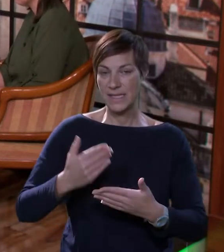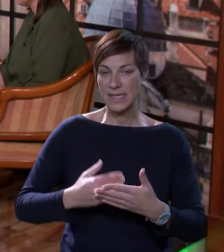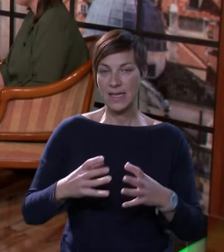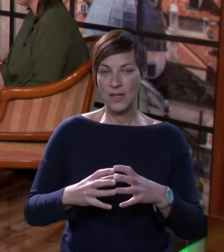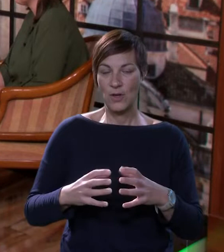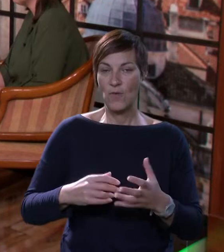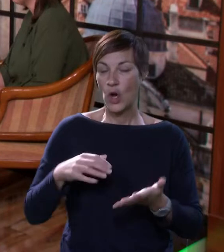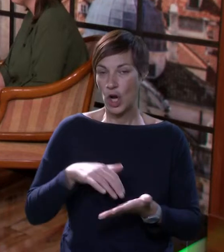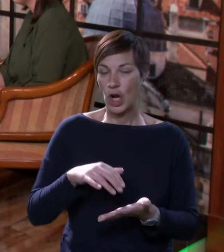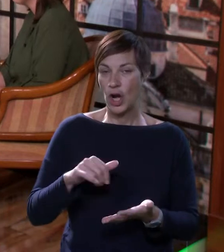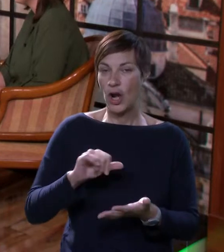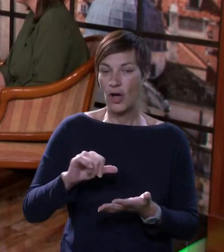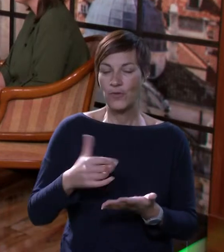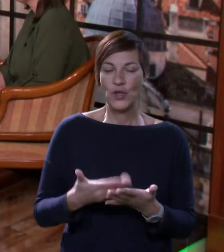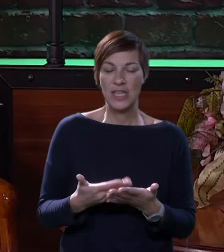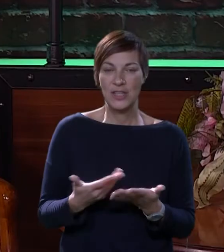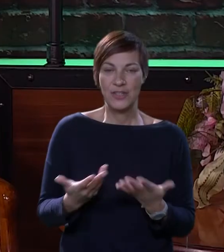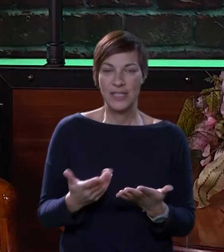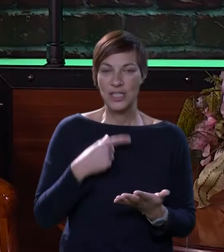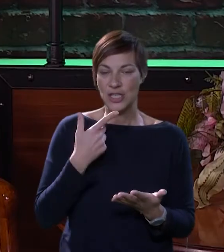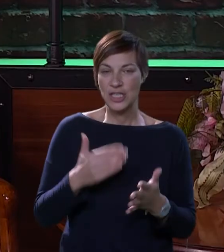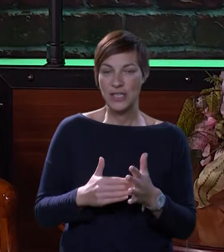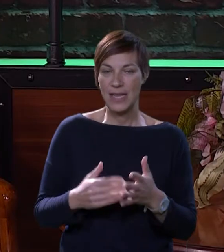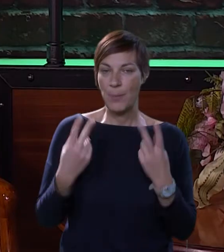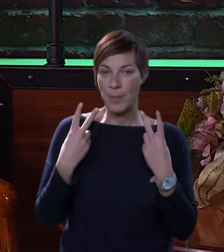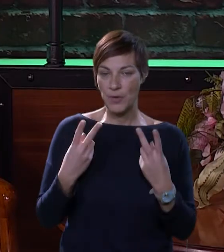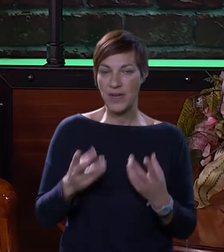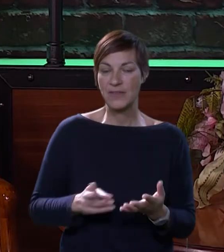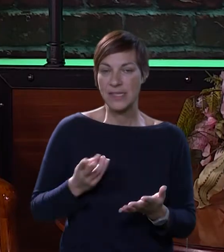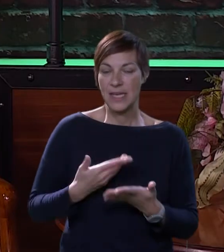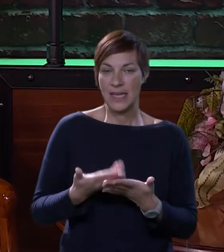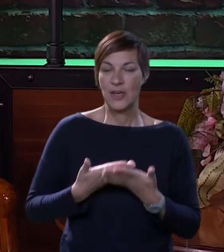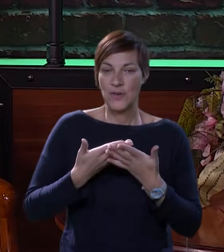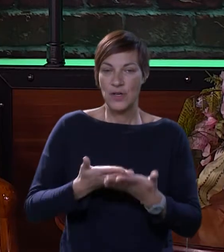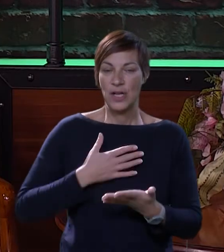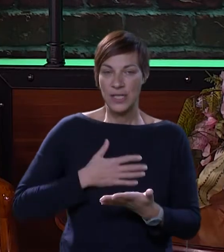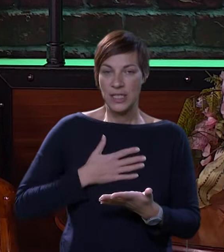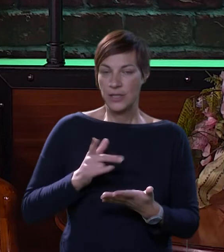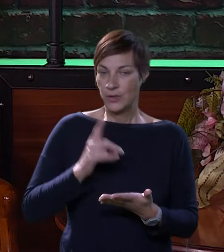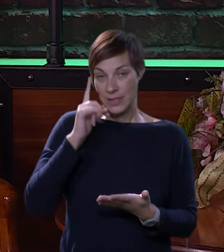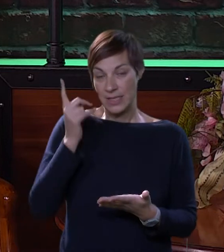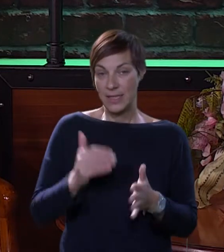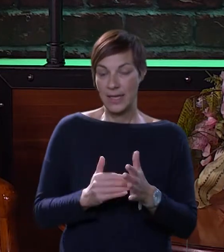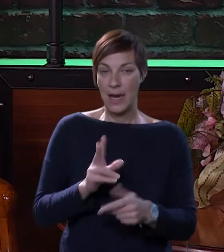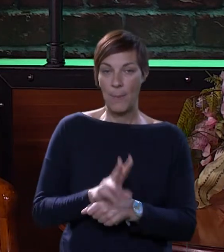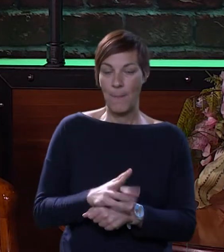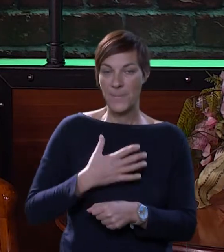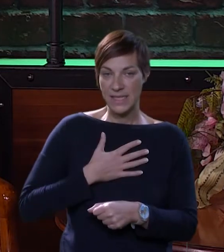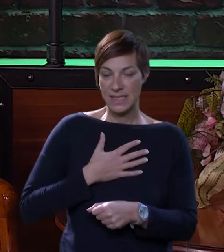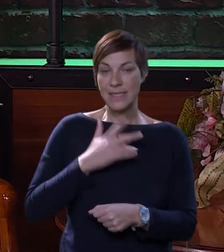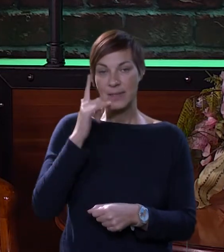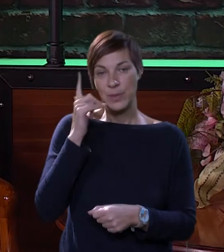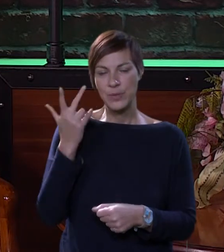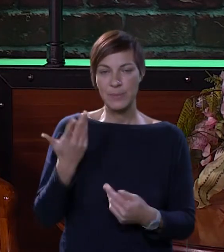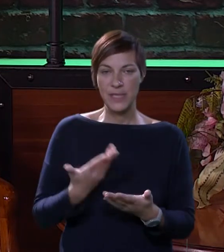preskakati ovu loku tu. I to je nešto što, kažem, trebamo vrednovati, cijeniti njihovu inicijativu. To ne znači da ne trebamo paziti na